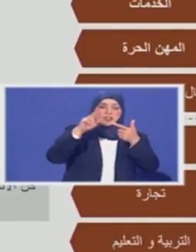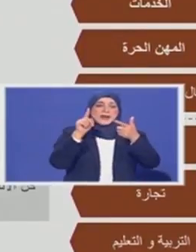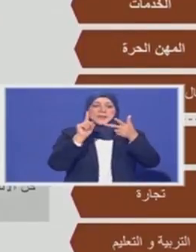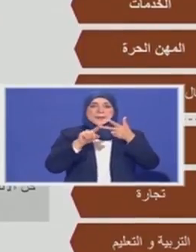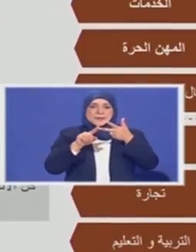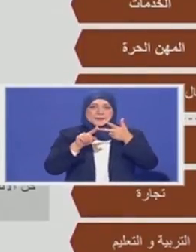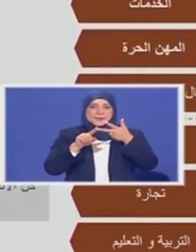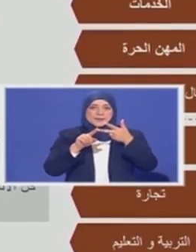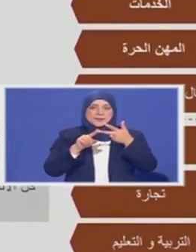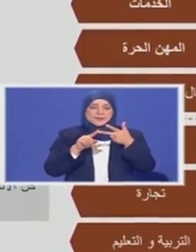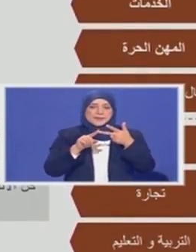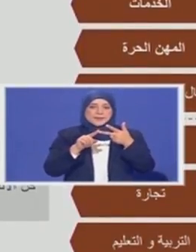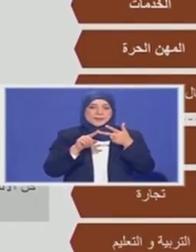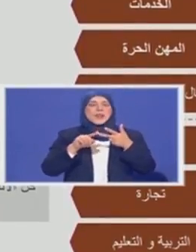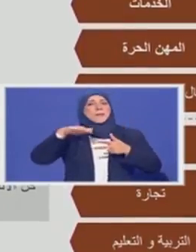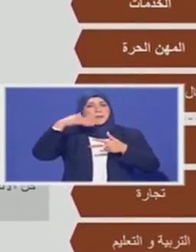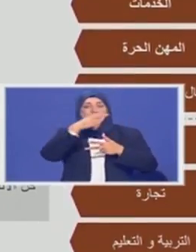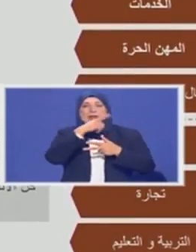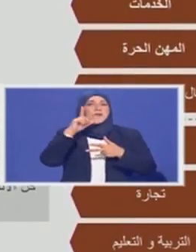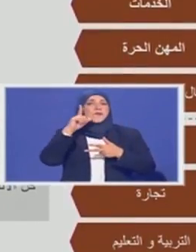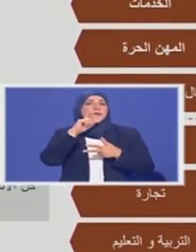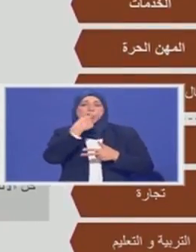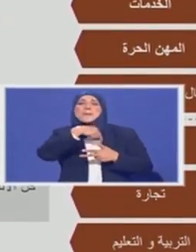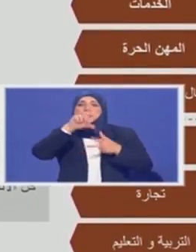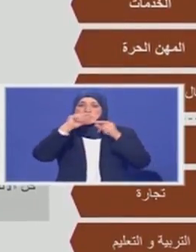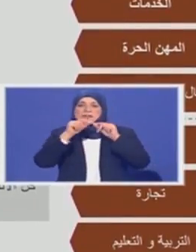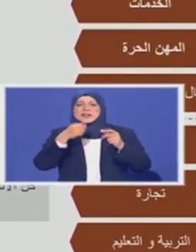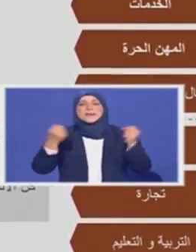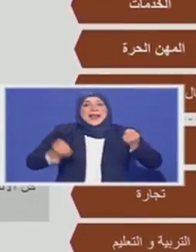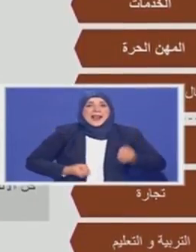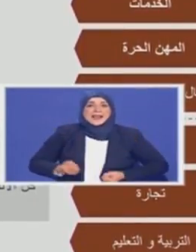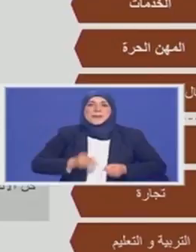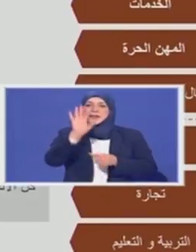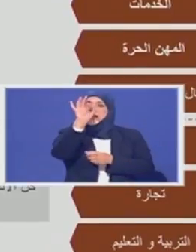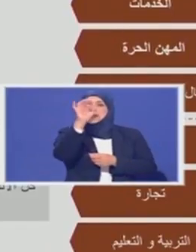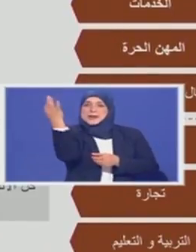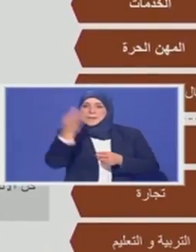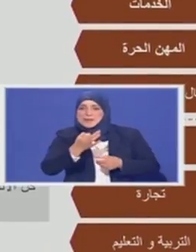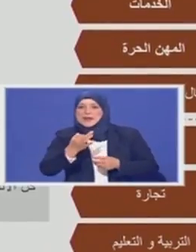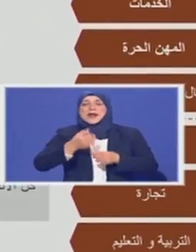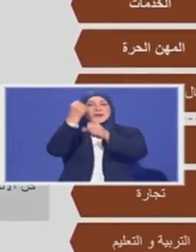يعني وتونجيو بالنسبة للتفاصيل، الخدمات 50%، المهن الحرة